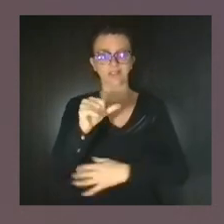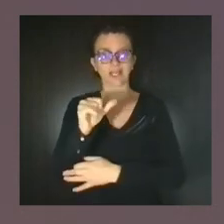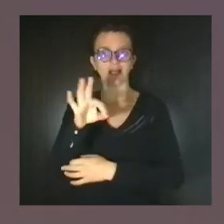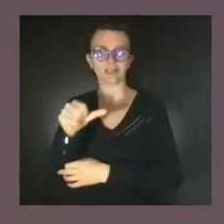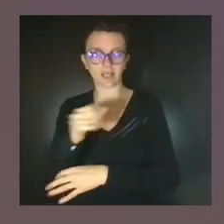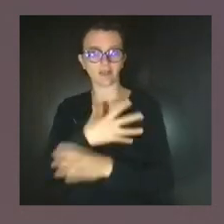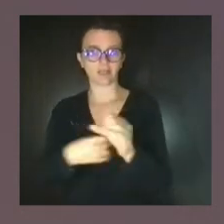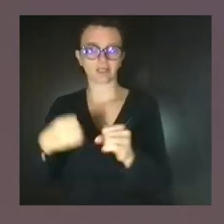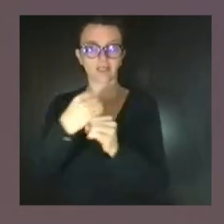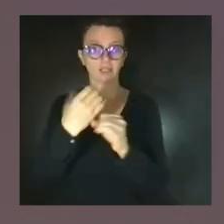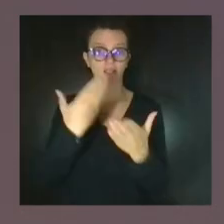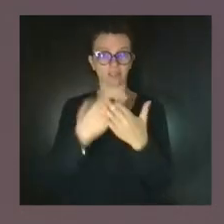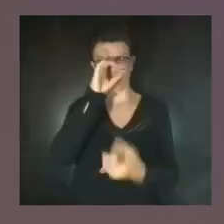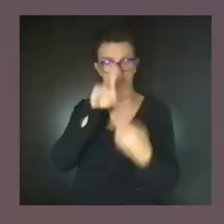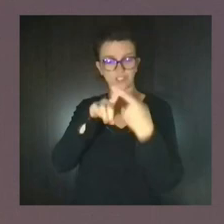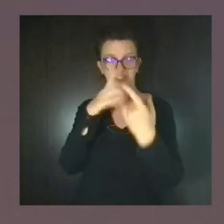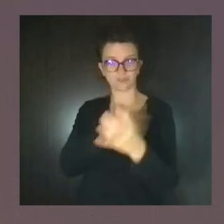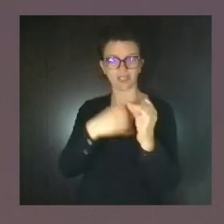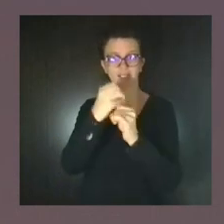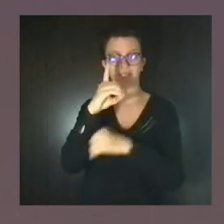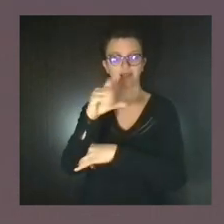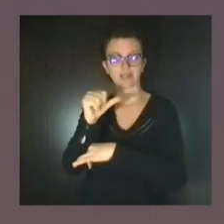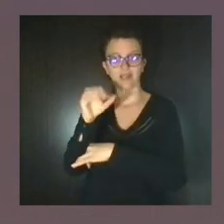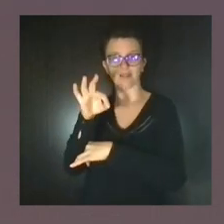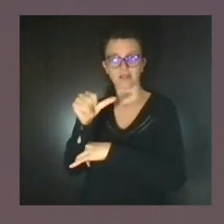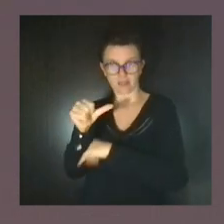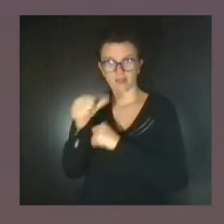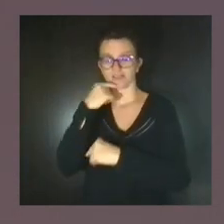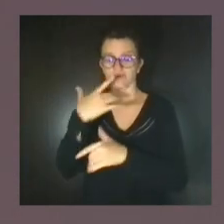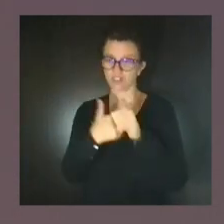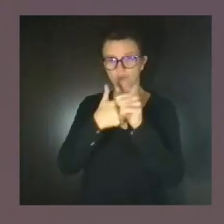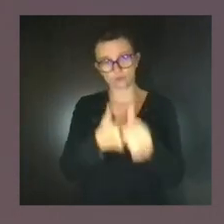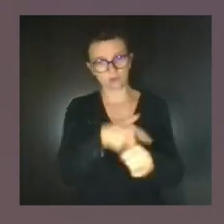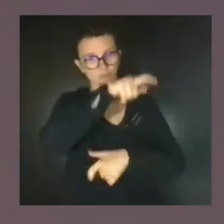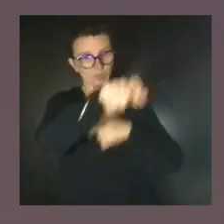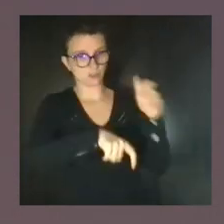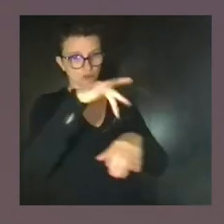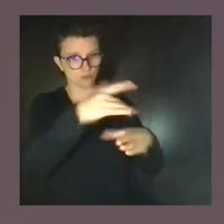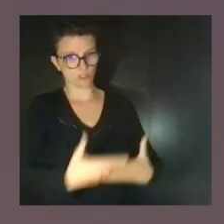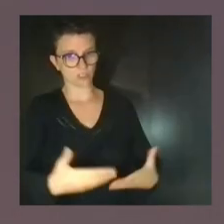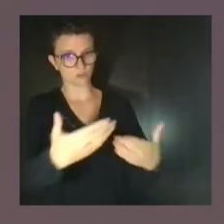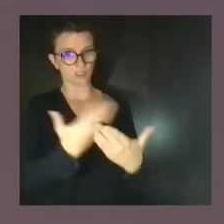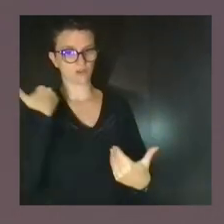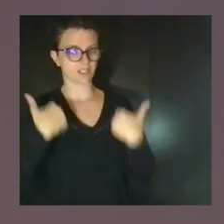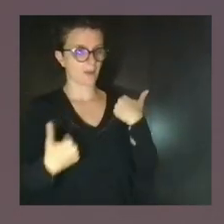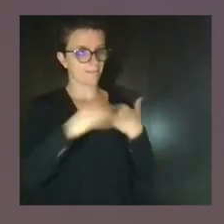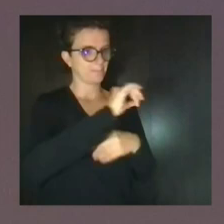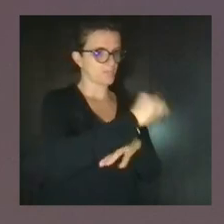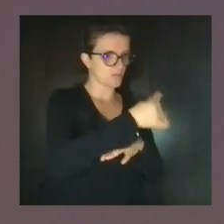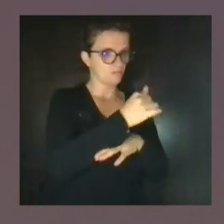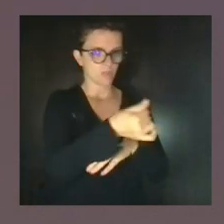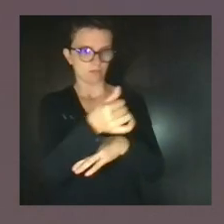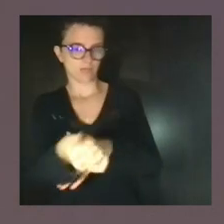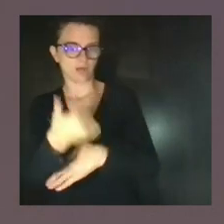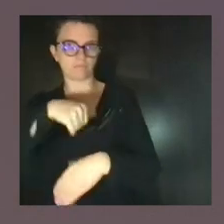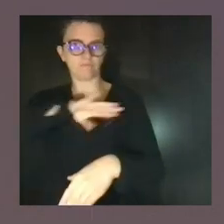c'est créer de la data et pouvoir suivre ces personnes en situation de handicap les unes après les autres par notre système santé,